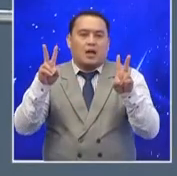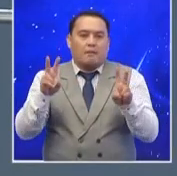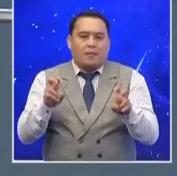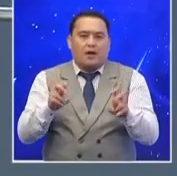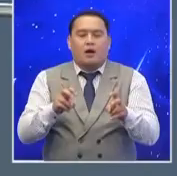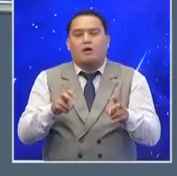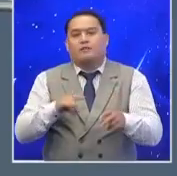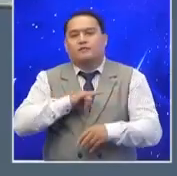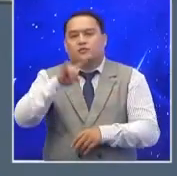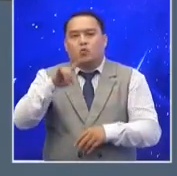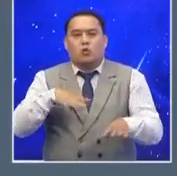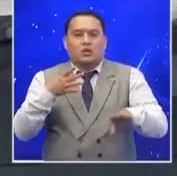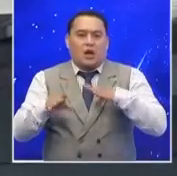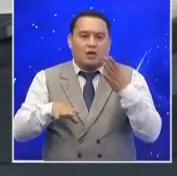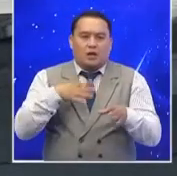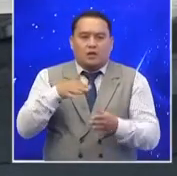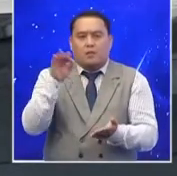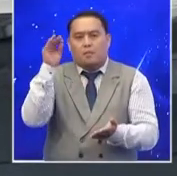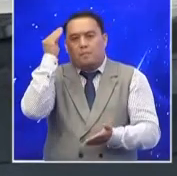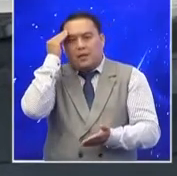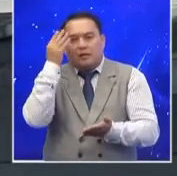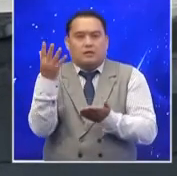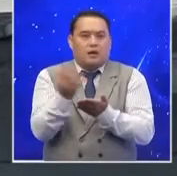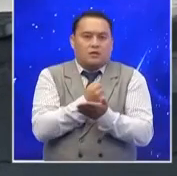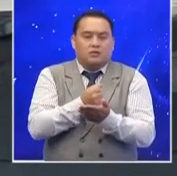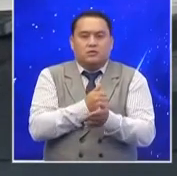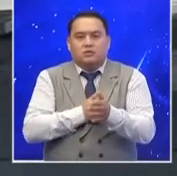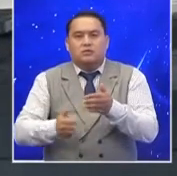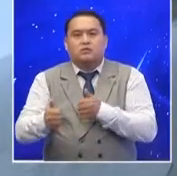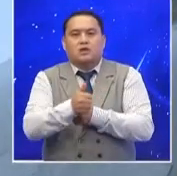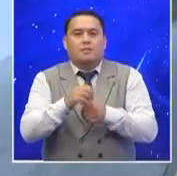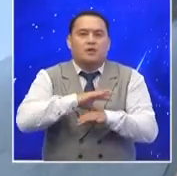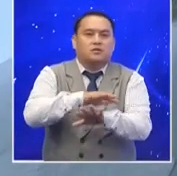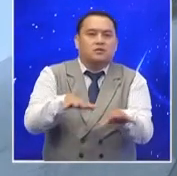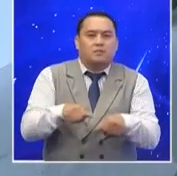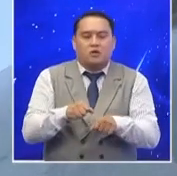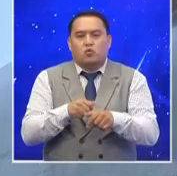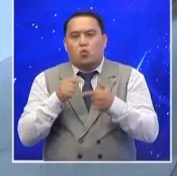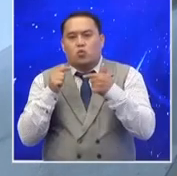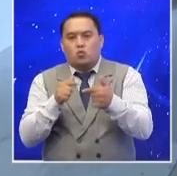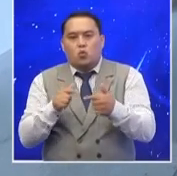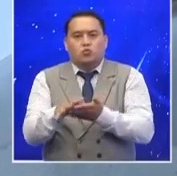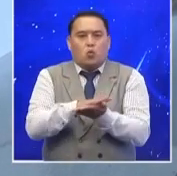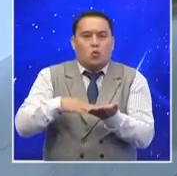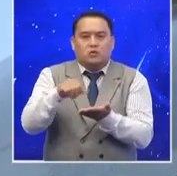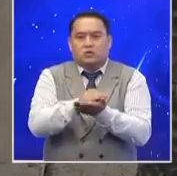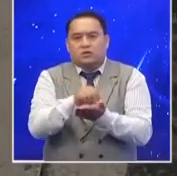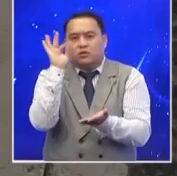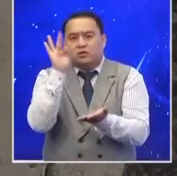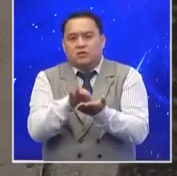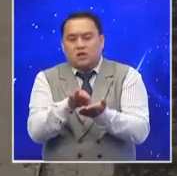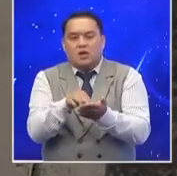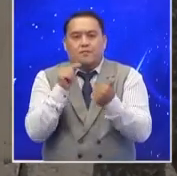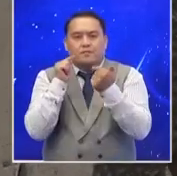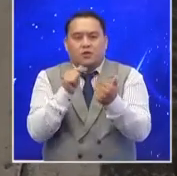силы противовоздушной обороны отрабатывали методы обнаружения, перехвата, сопровождения и, в случае угрозы, уничтожения воздушных целей